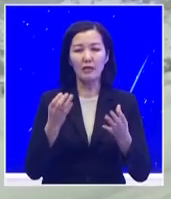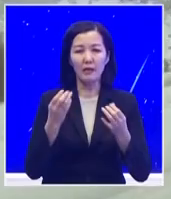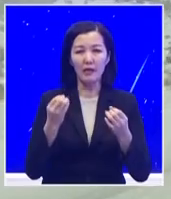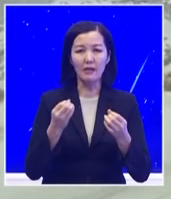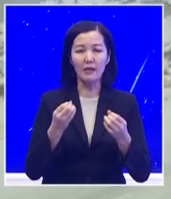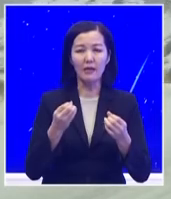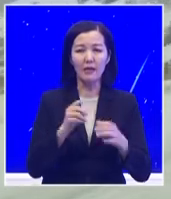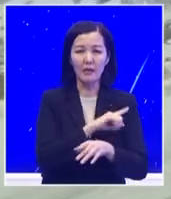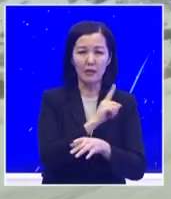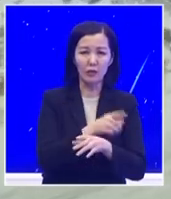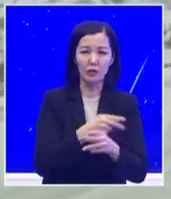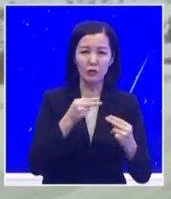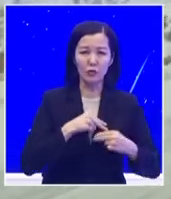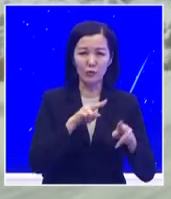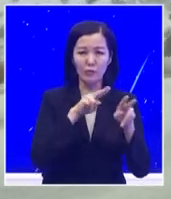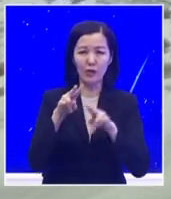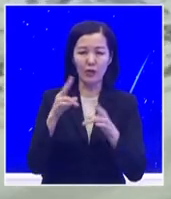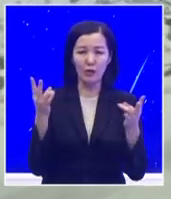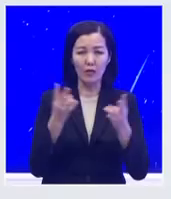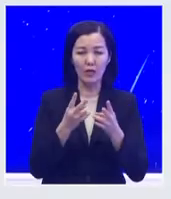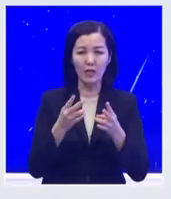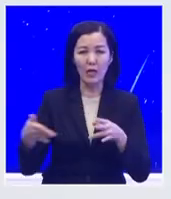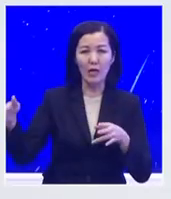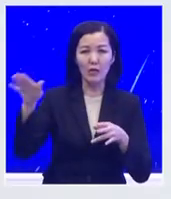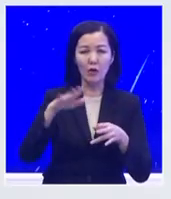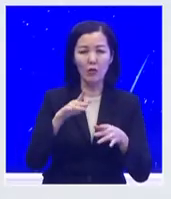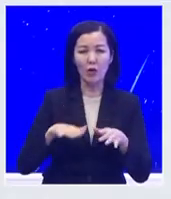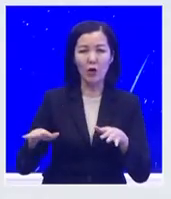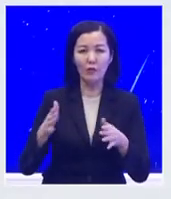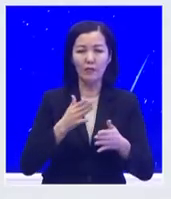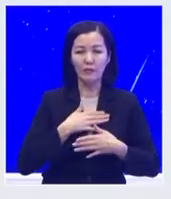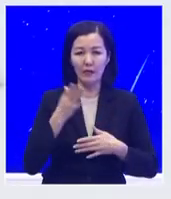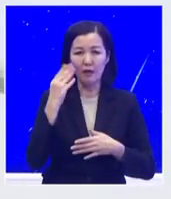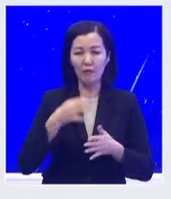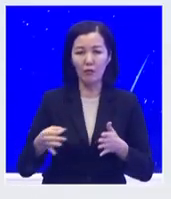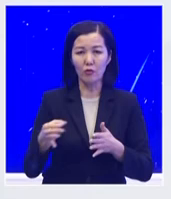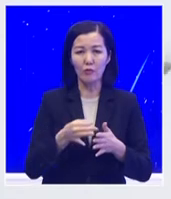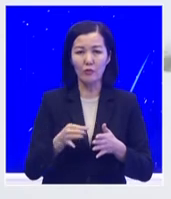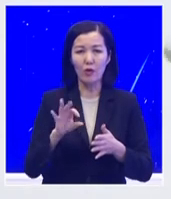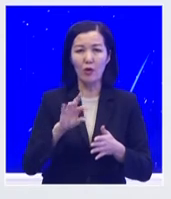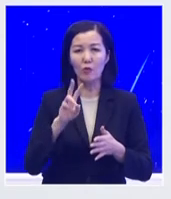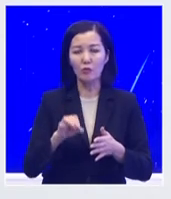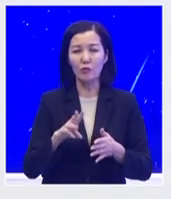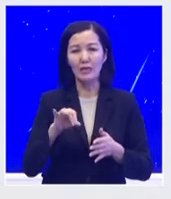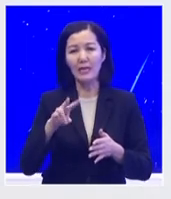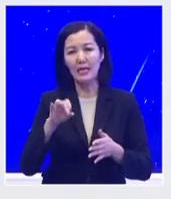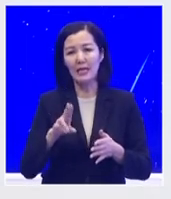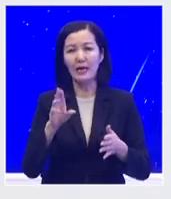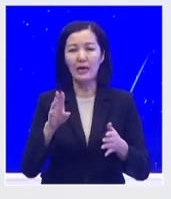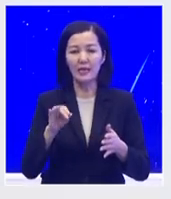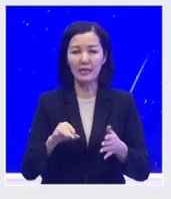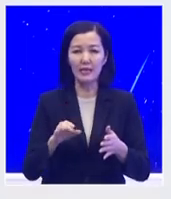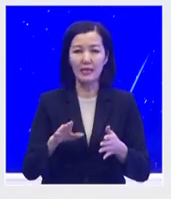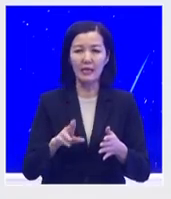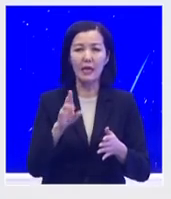мазасыз маусым. Олай дейтініміз, еліміздегі таулы аумақтың басым бөлігі біздің өңірде. Оңтүстіктегі Іле, Талғар, Қарасай мен